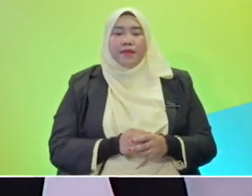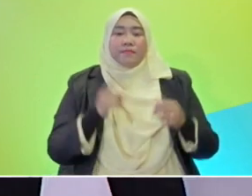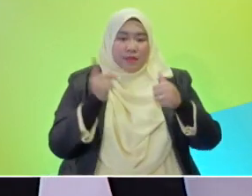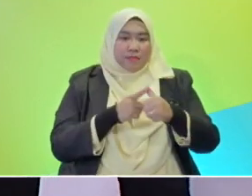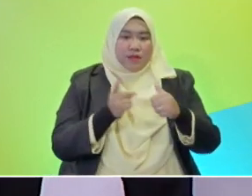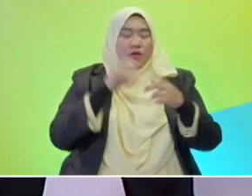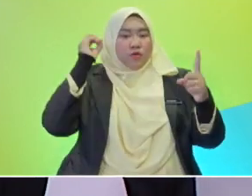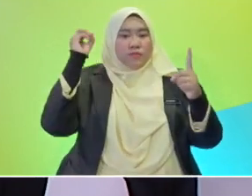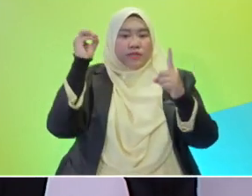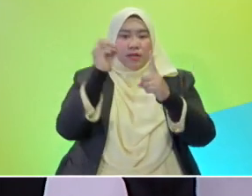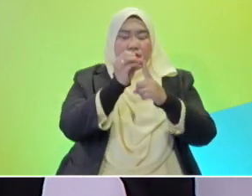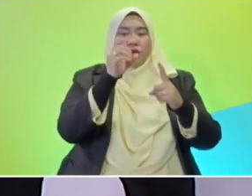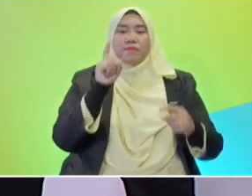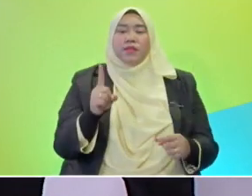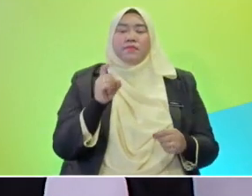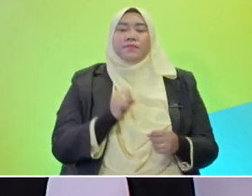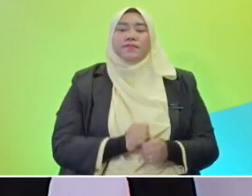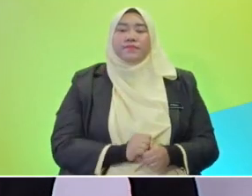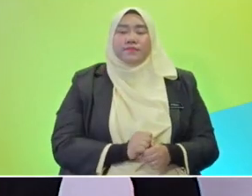hadir untuk cadangan pertama